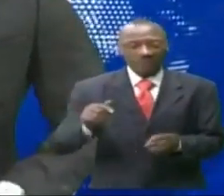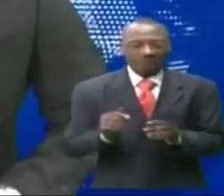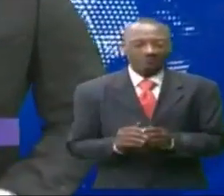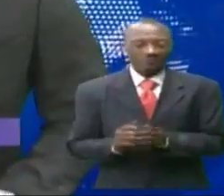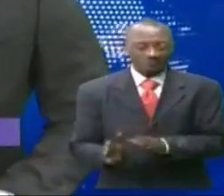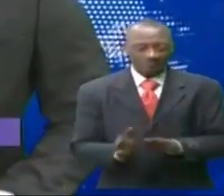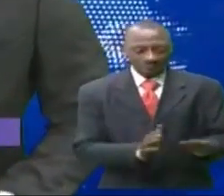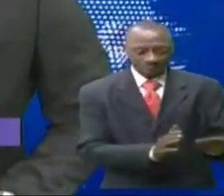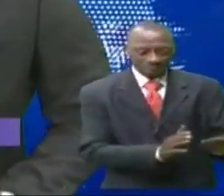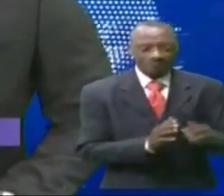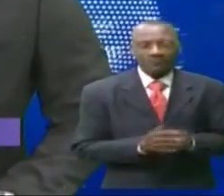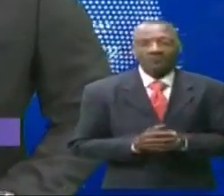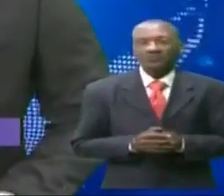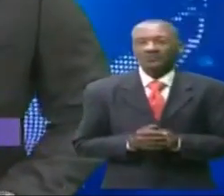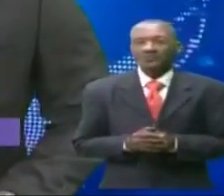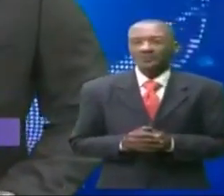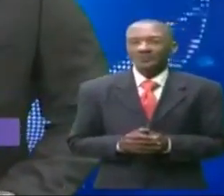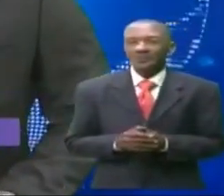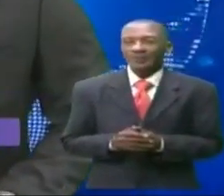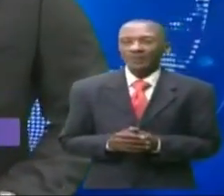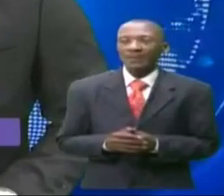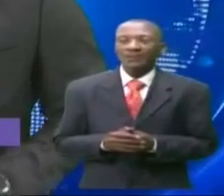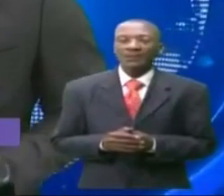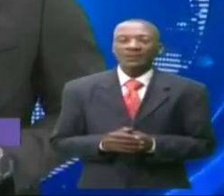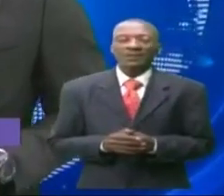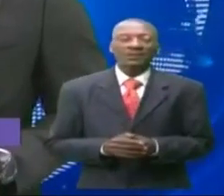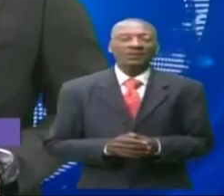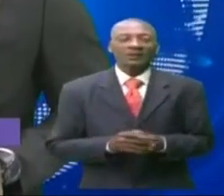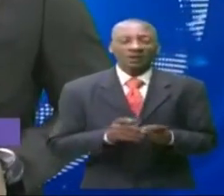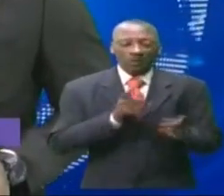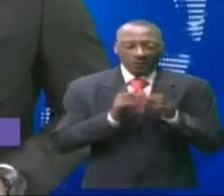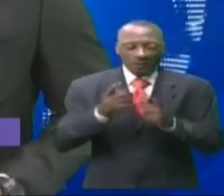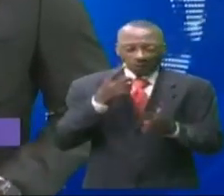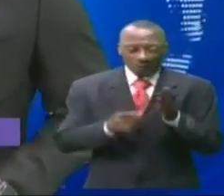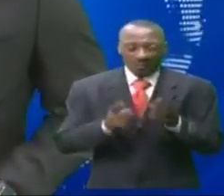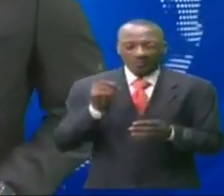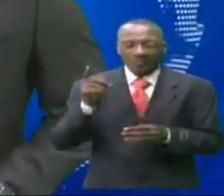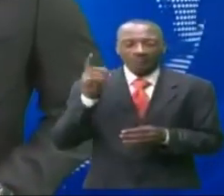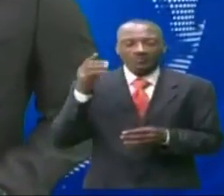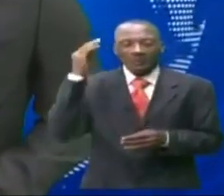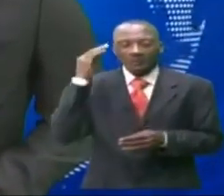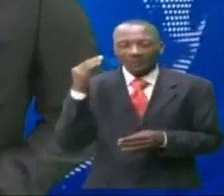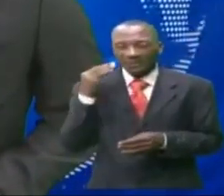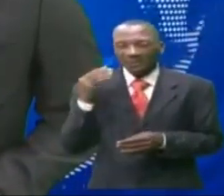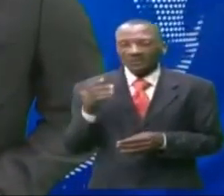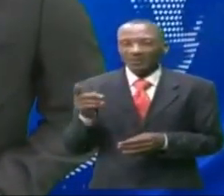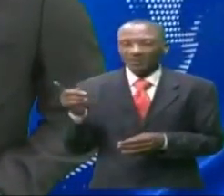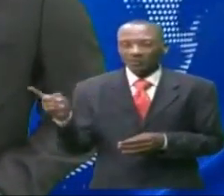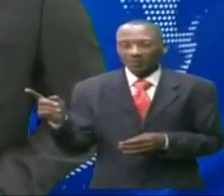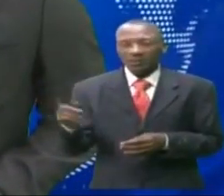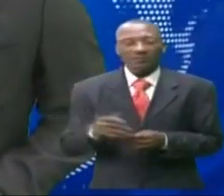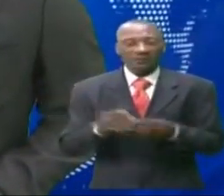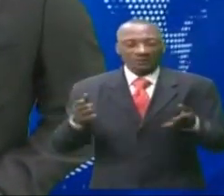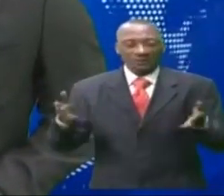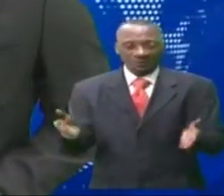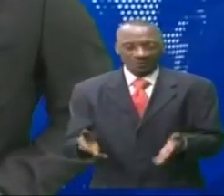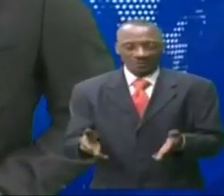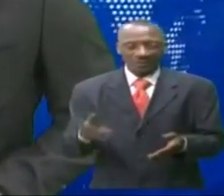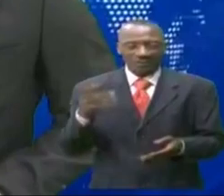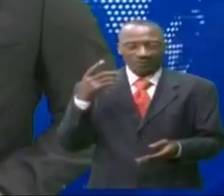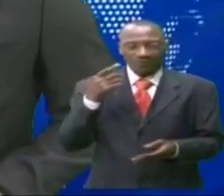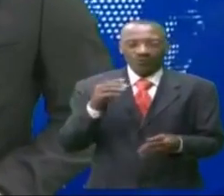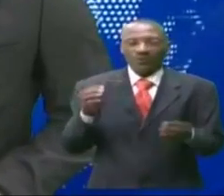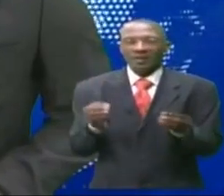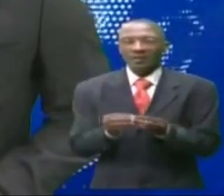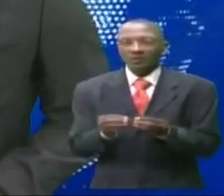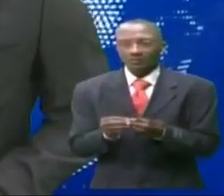sommet africain sur le climat, le Premier ministre Jean-Michel Samalou Kondé a participé le mercredi 6 septembre